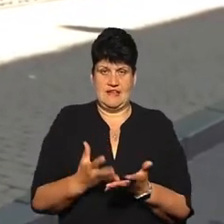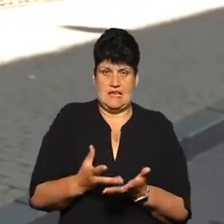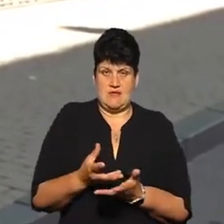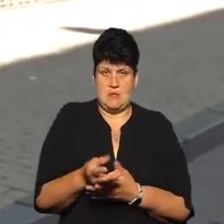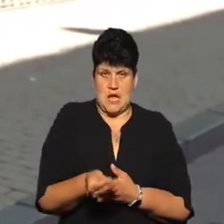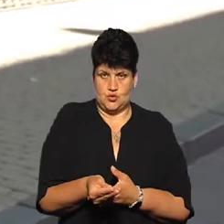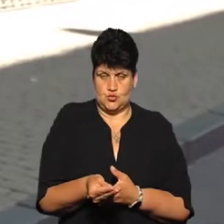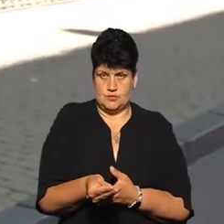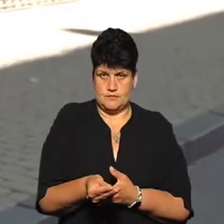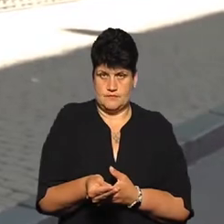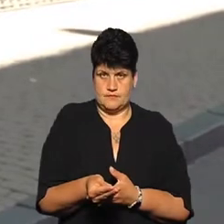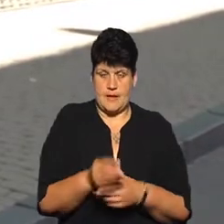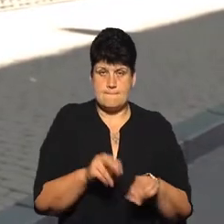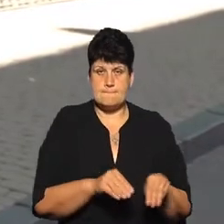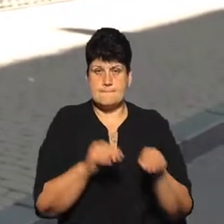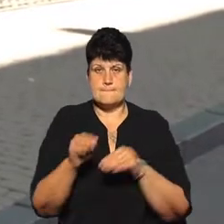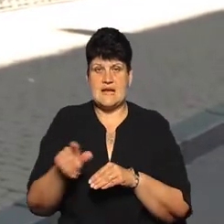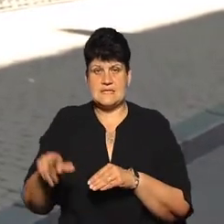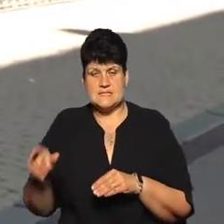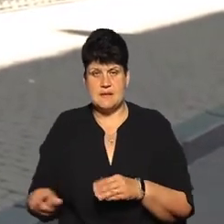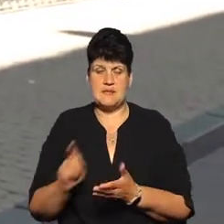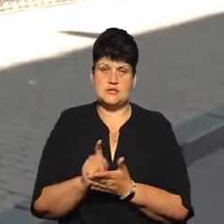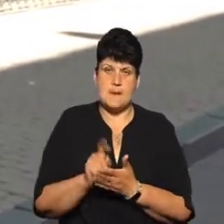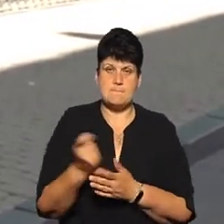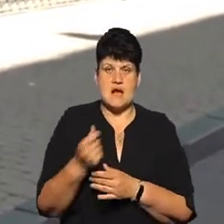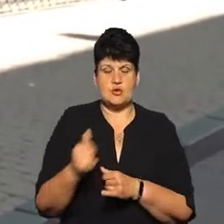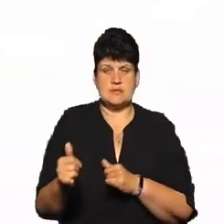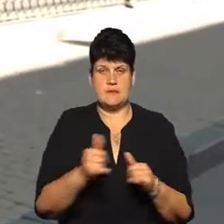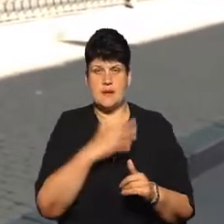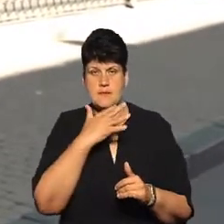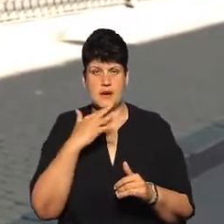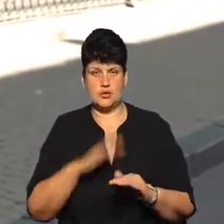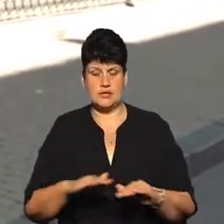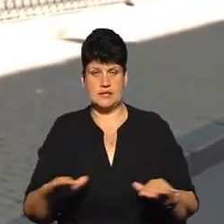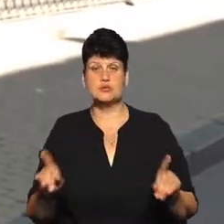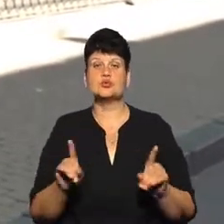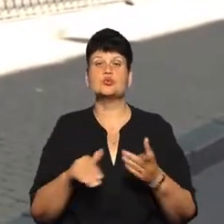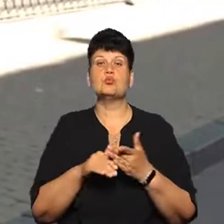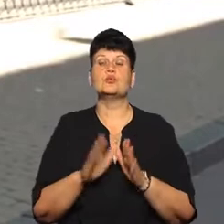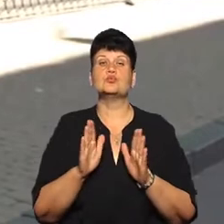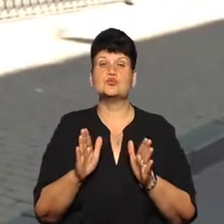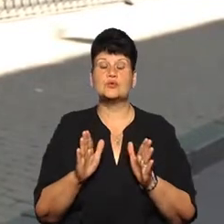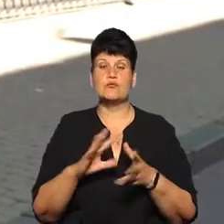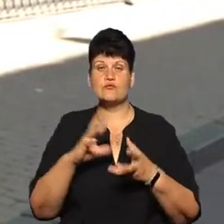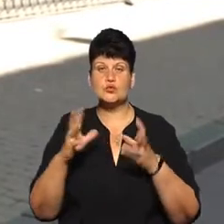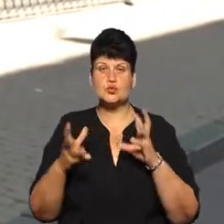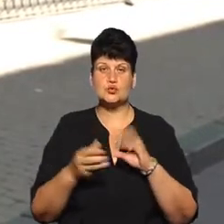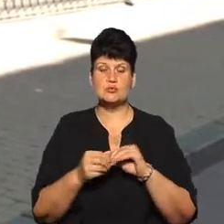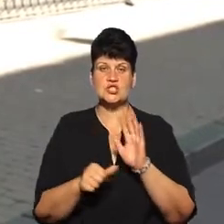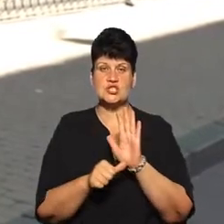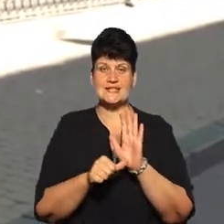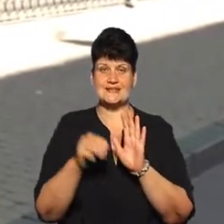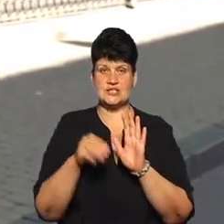виплачуються переселенцям, пенсіонерам, малозабезпеченим, багатодітним, грошова допомога буде у сумі